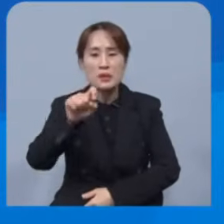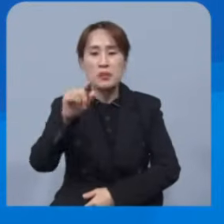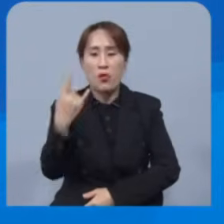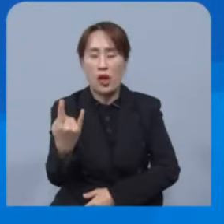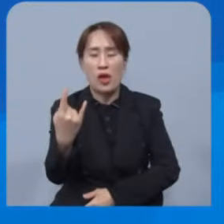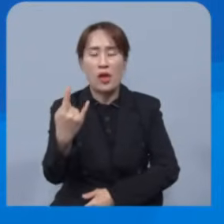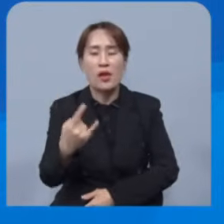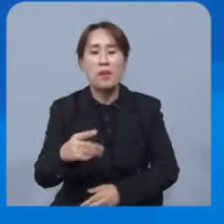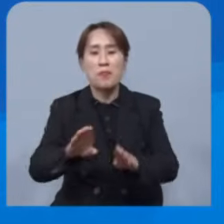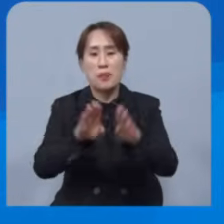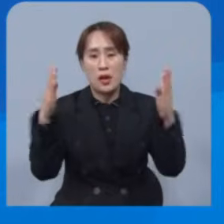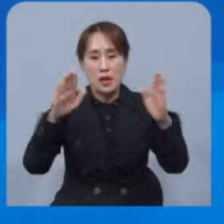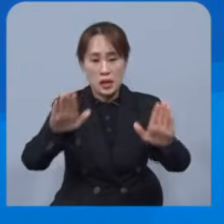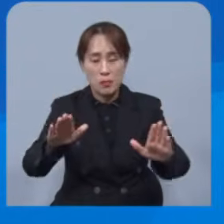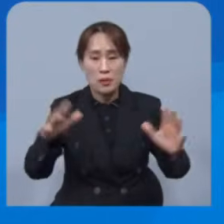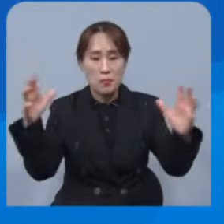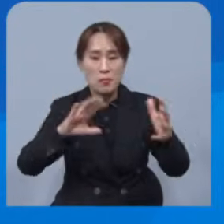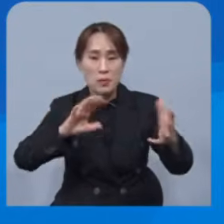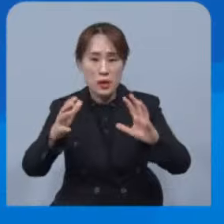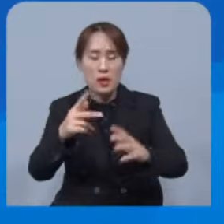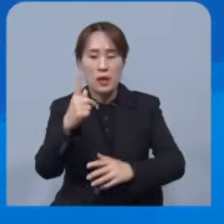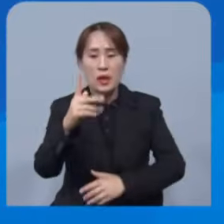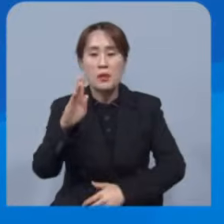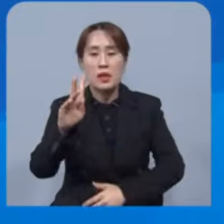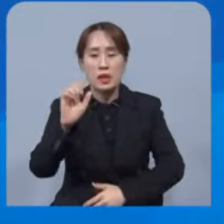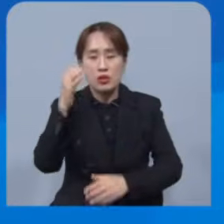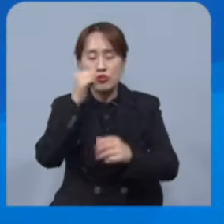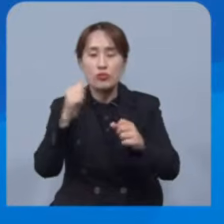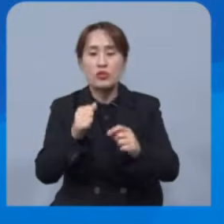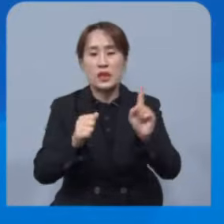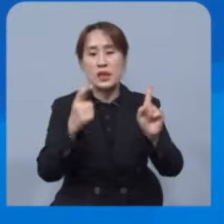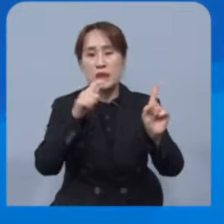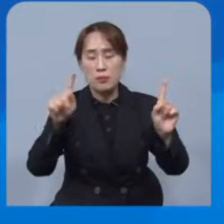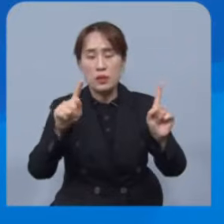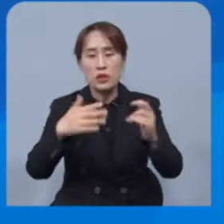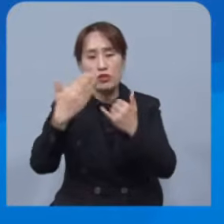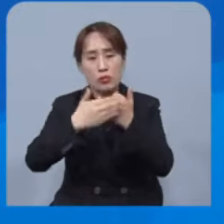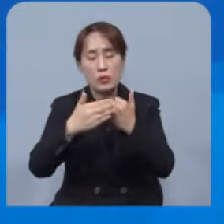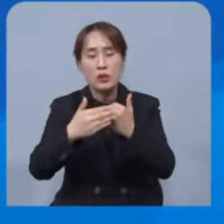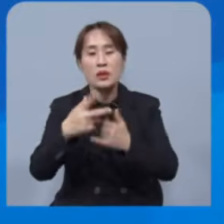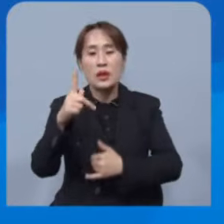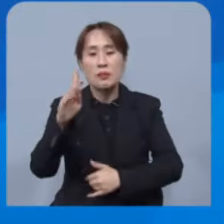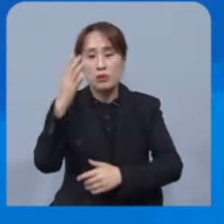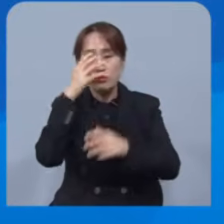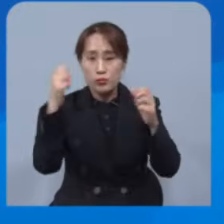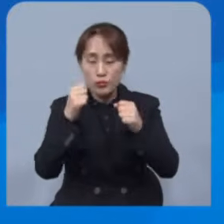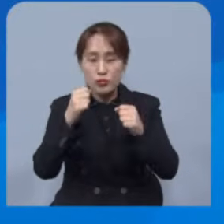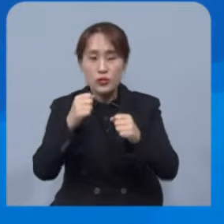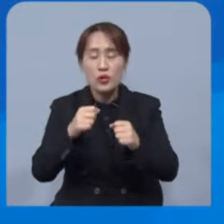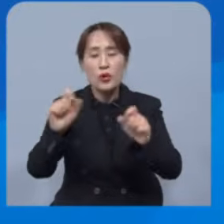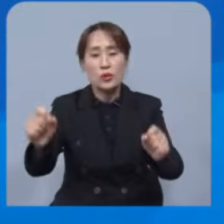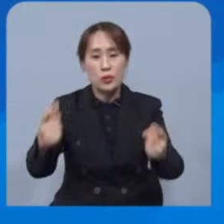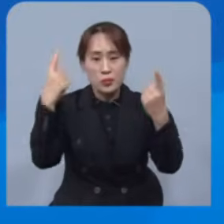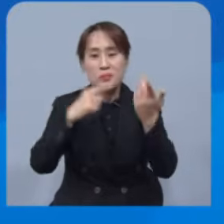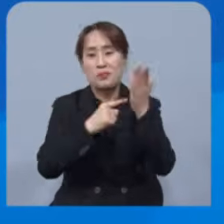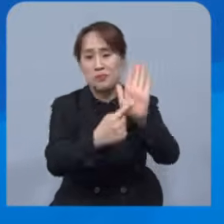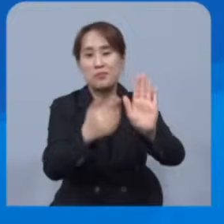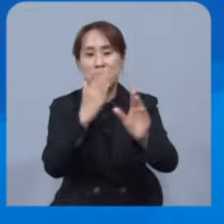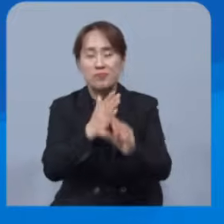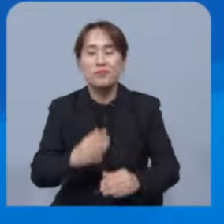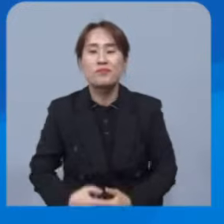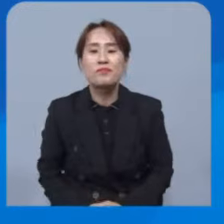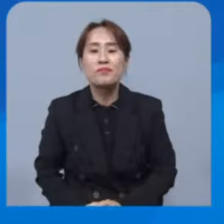열리는 건데요. 이번 타운홀 미팅은 KBS 충북 1TV는 물론 유튜브 KBS 충북을 통해서도 동시 생중계되고